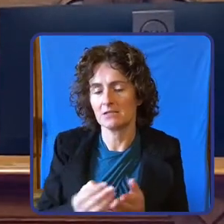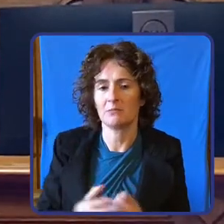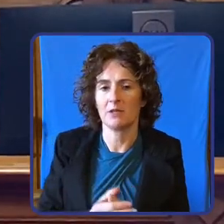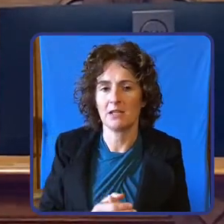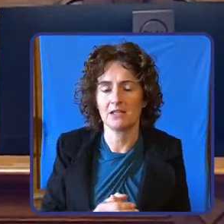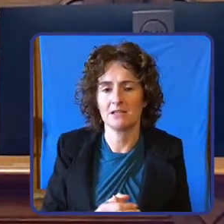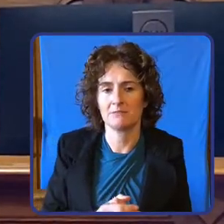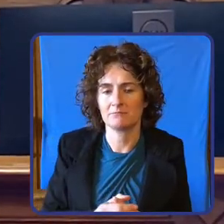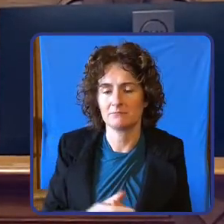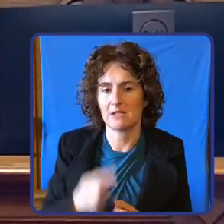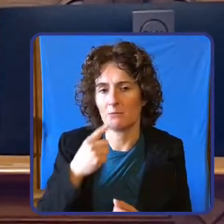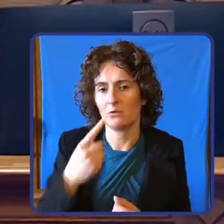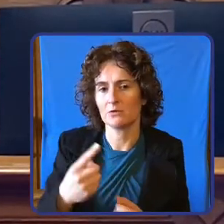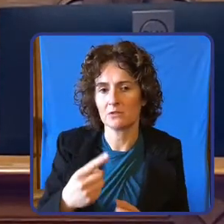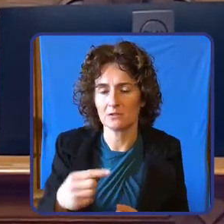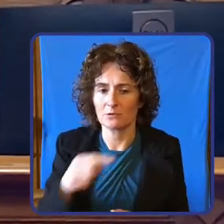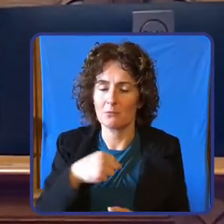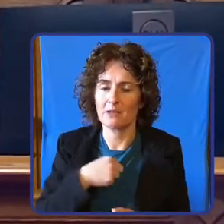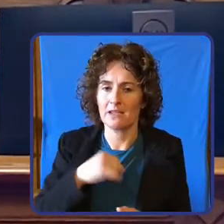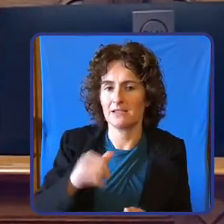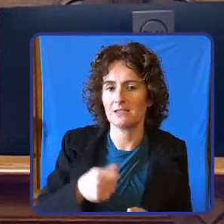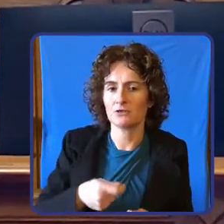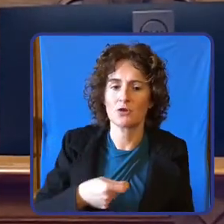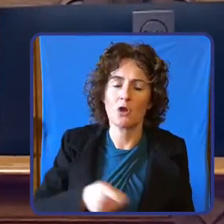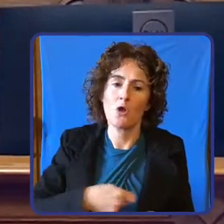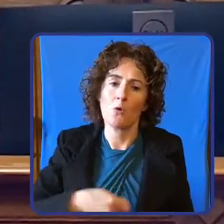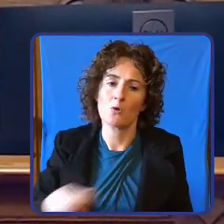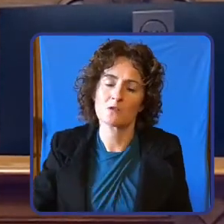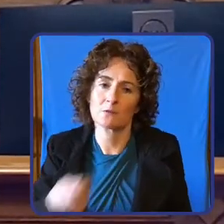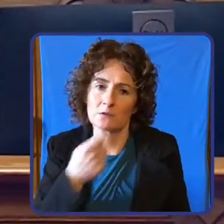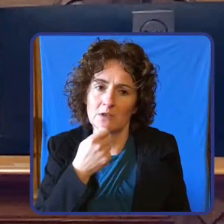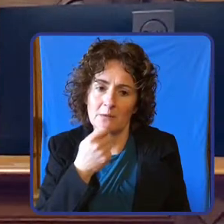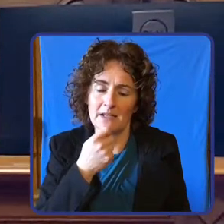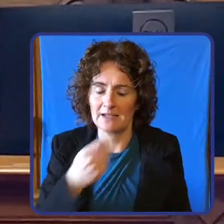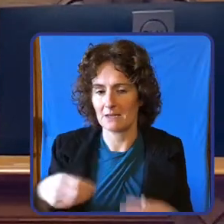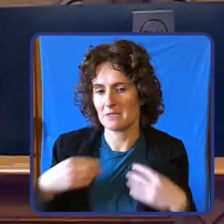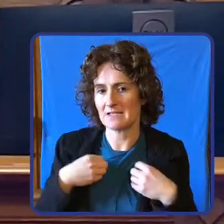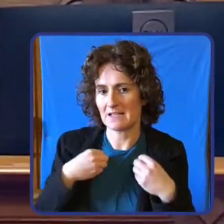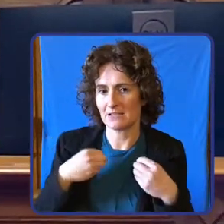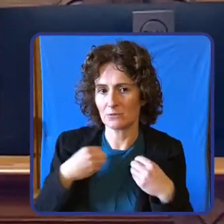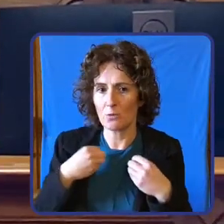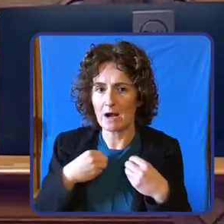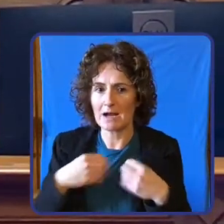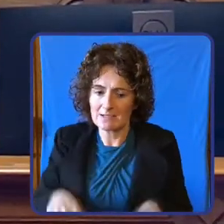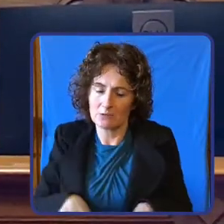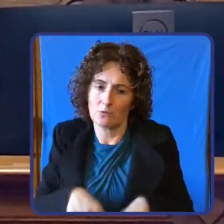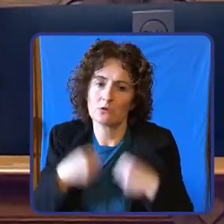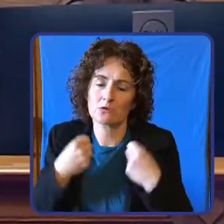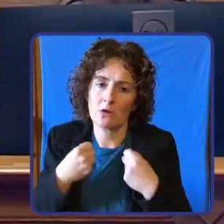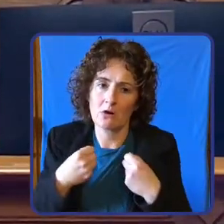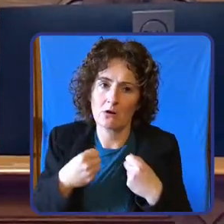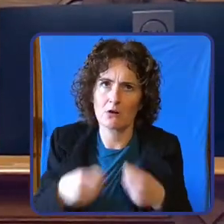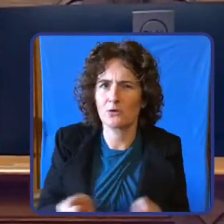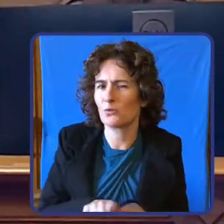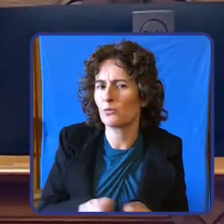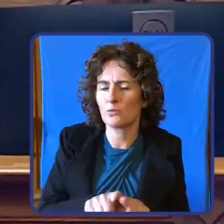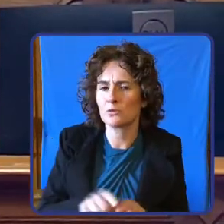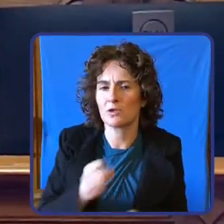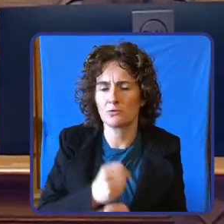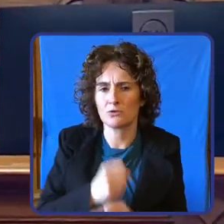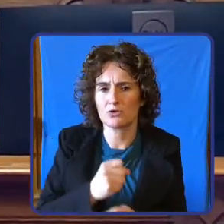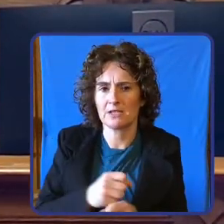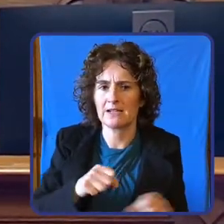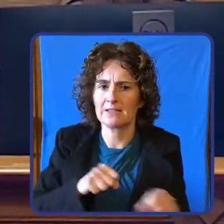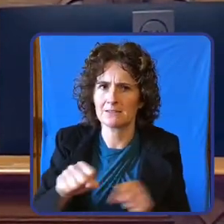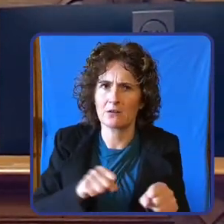határnál, és a menekülteknek osztottunk élelmiszert, ruházatot, plédeket, stb. Ugyanezt tette a kormány is.